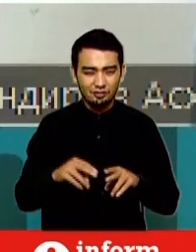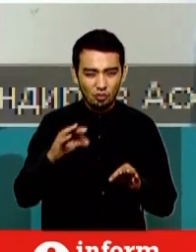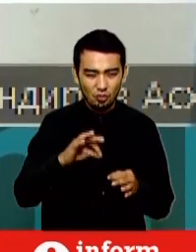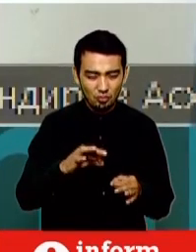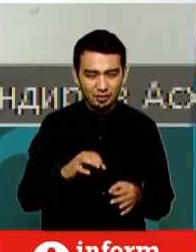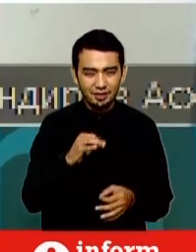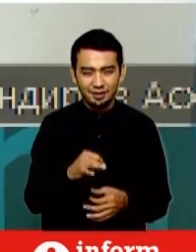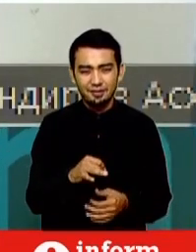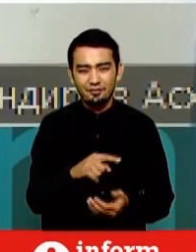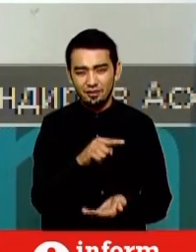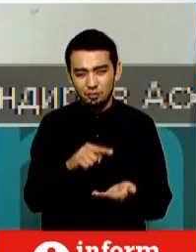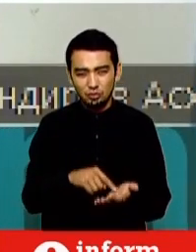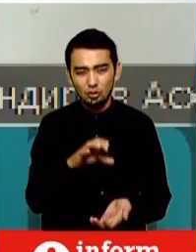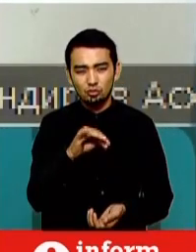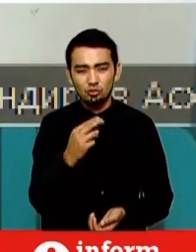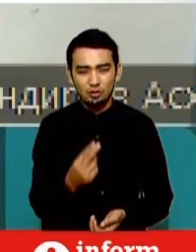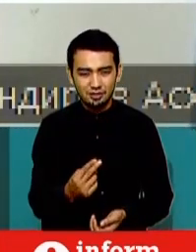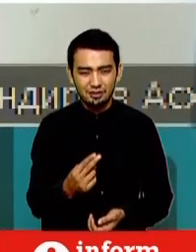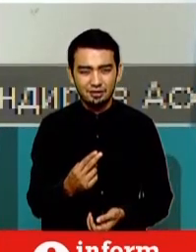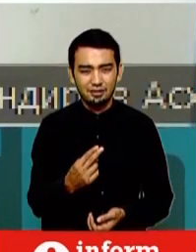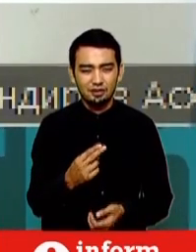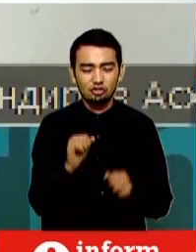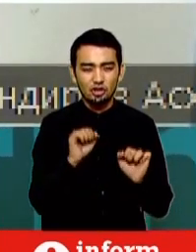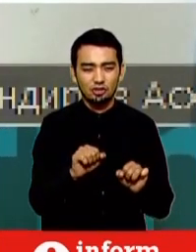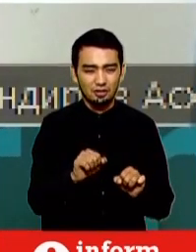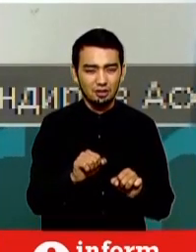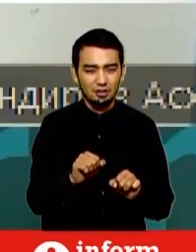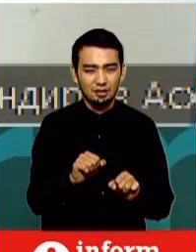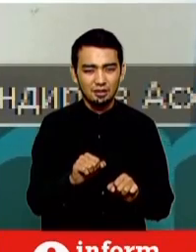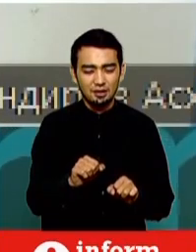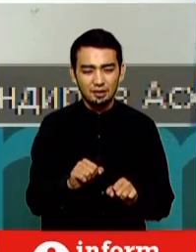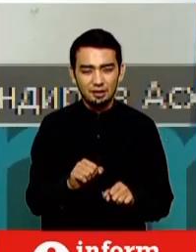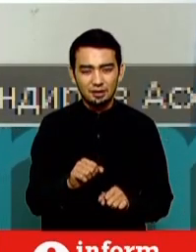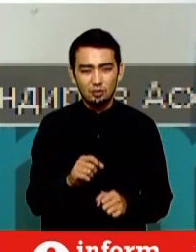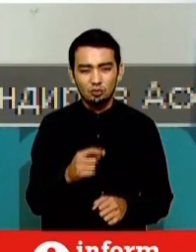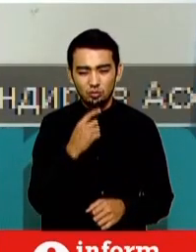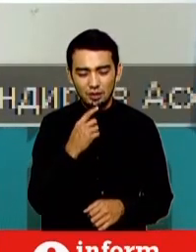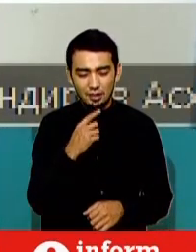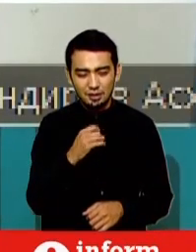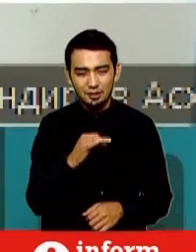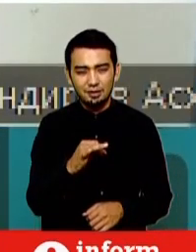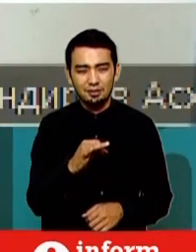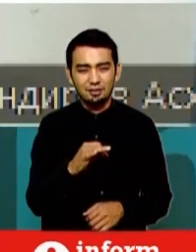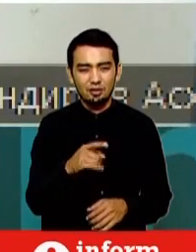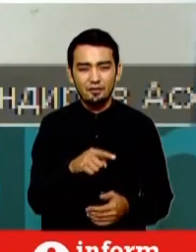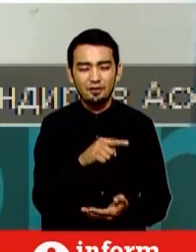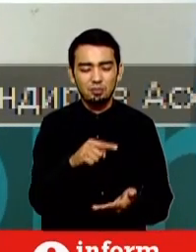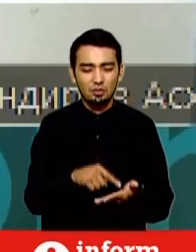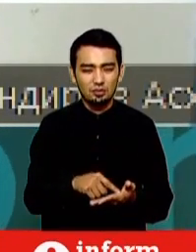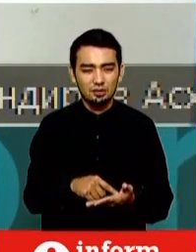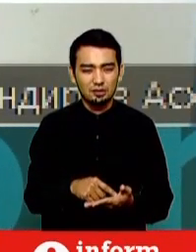Это, конечно же, вопросы социальной защиты и труда. Это вопросы